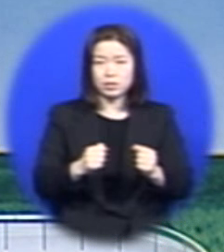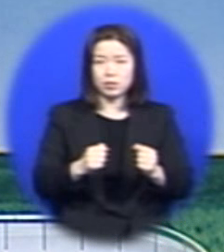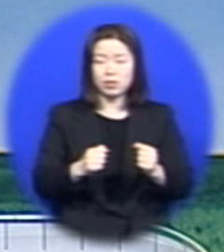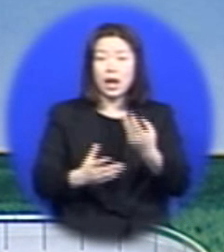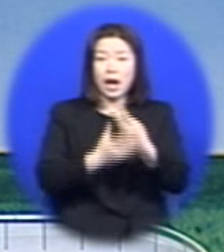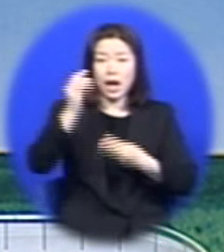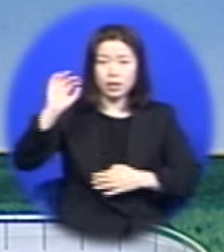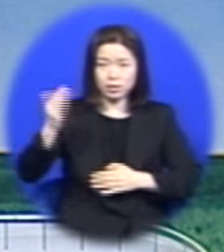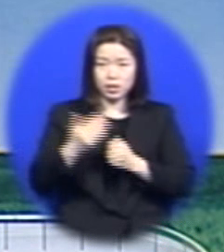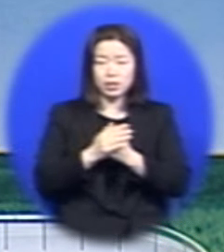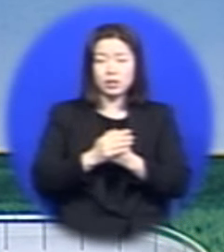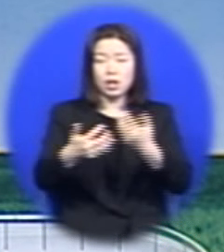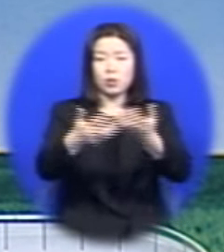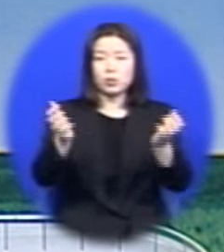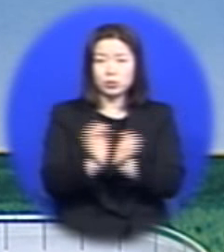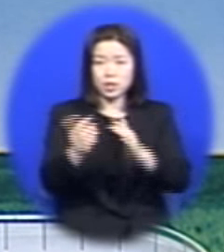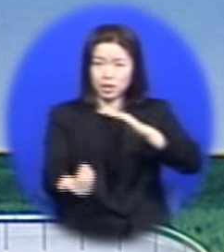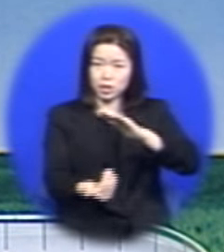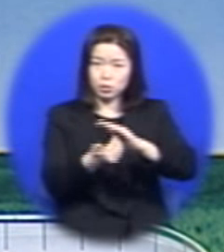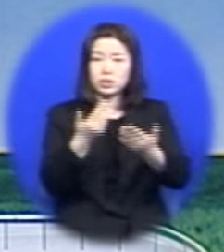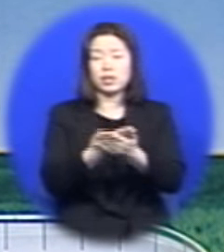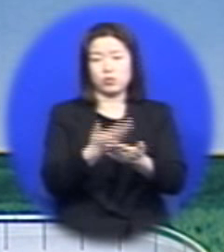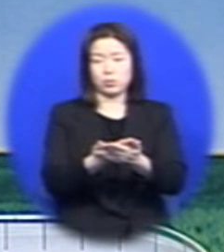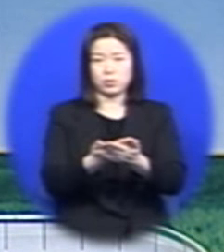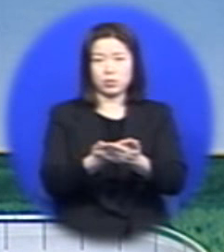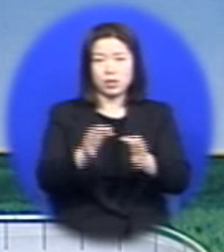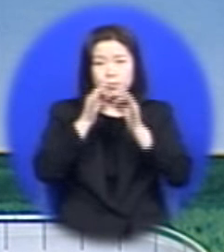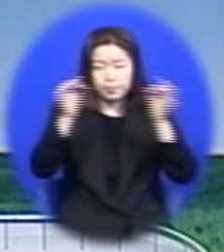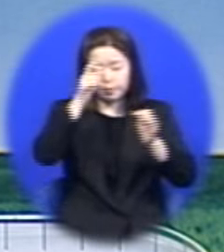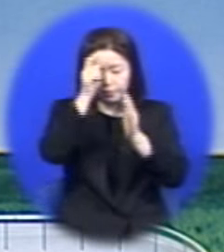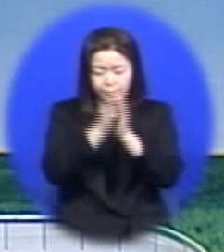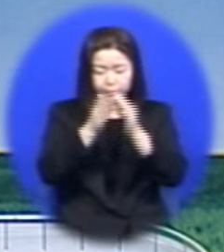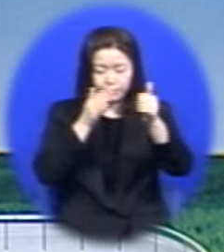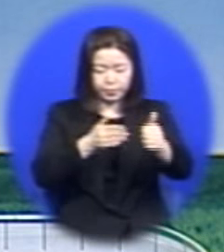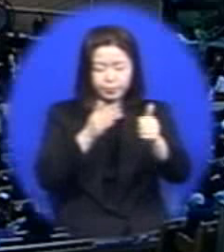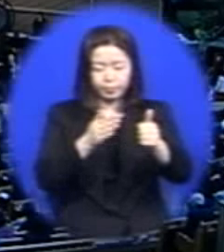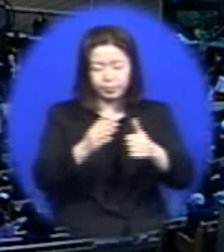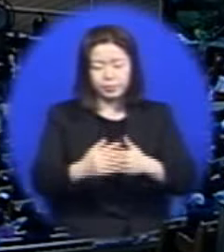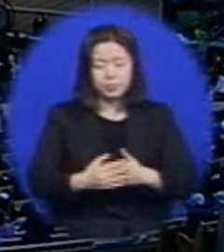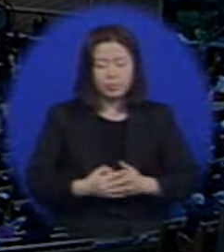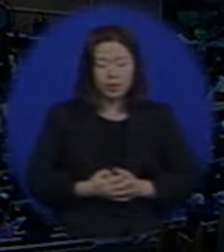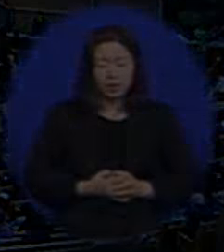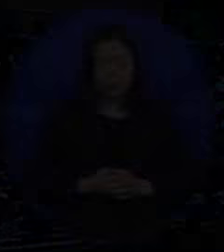하나 된 공동체가 이루어지게 해 주옵소서. 통성으로 기도하겠습니다. 은혜와 사랑에 충만하신 아버지 하나님.